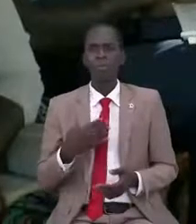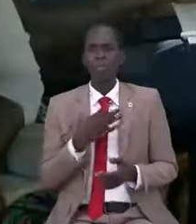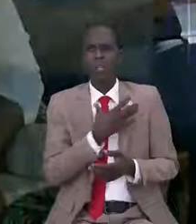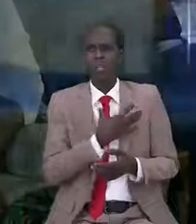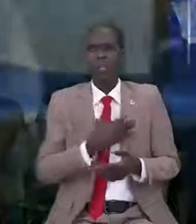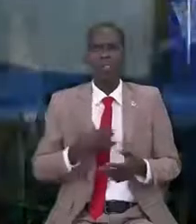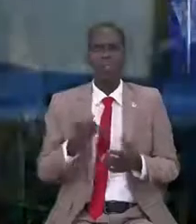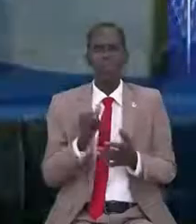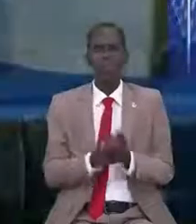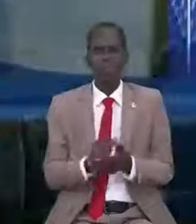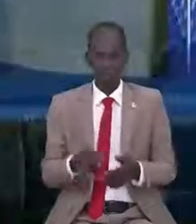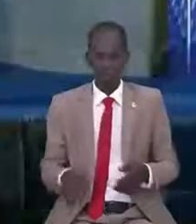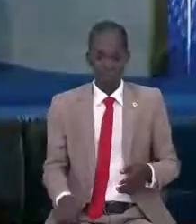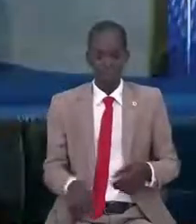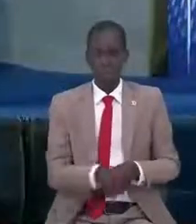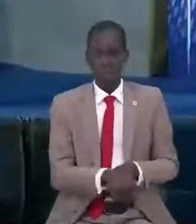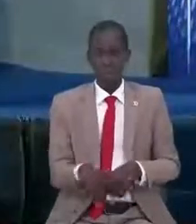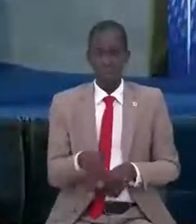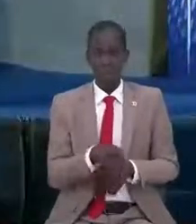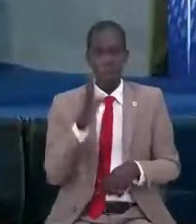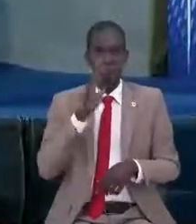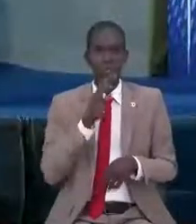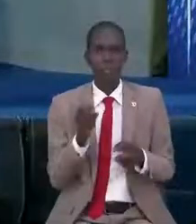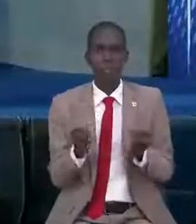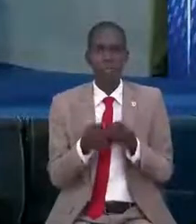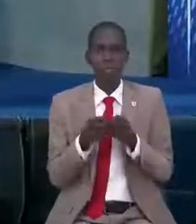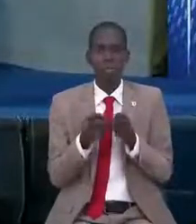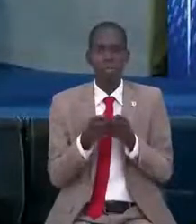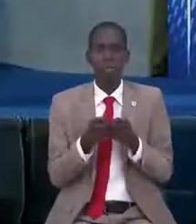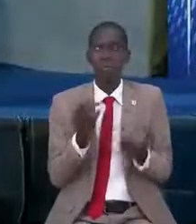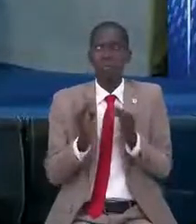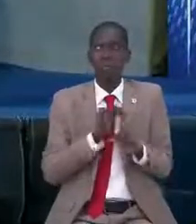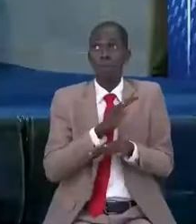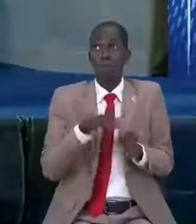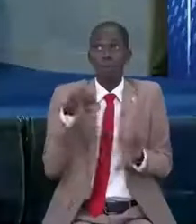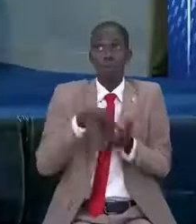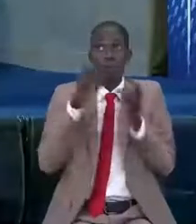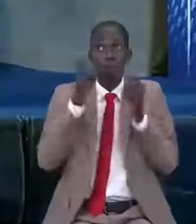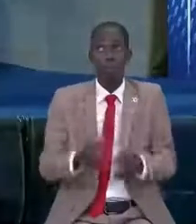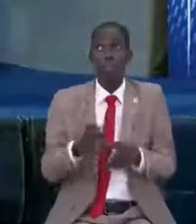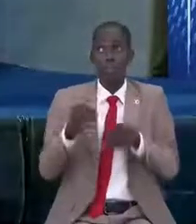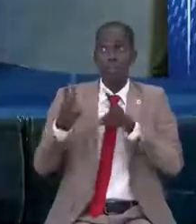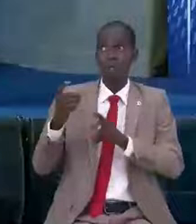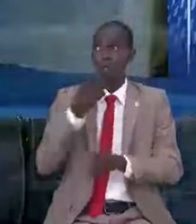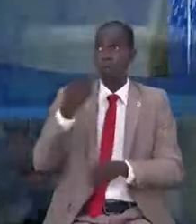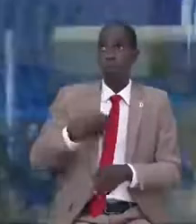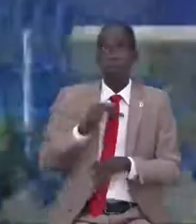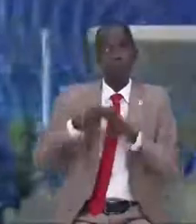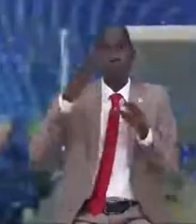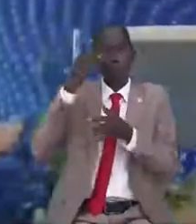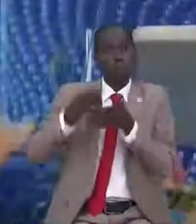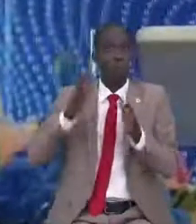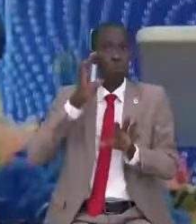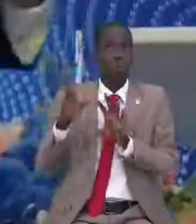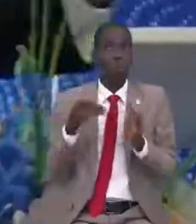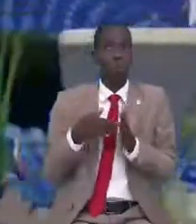Et ses genoux vont commencer par trembloter. Si je ne me lève pas tel qu'il veut, tel qu'elle veut, je ne sais pas ce qu'elle va me